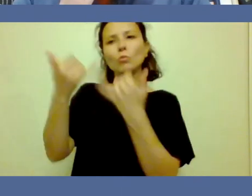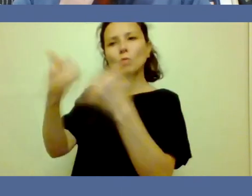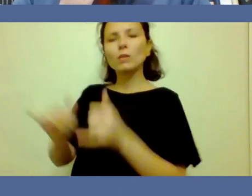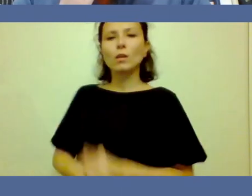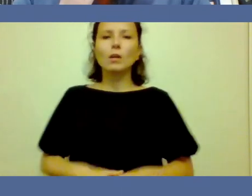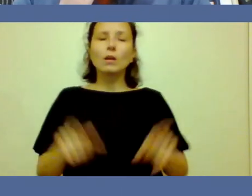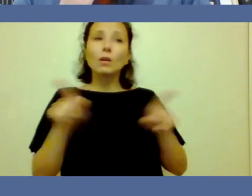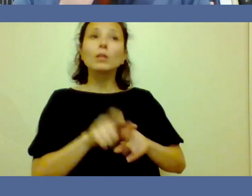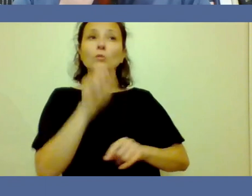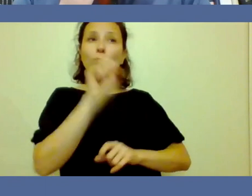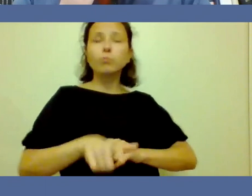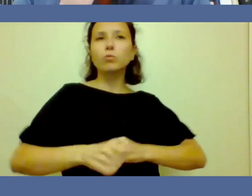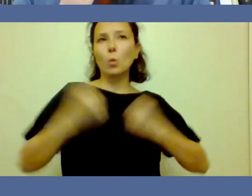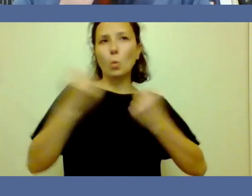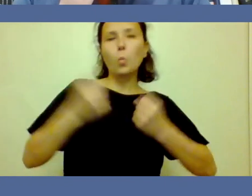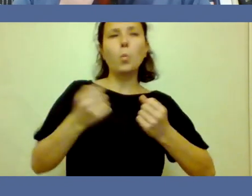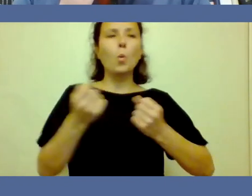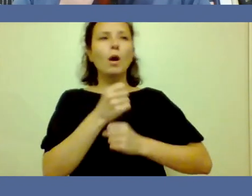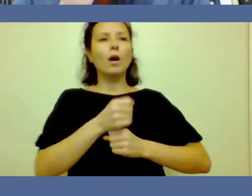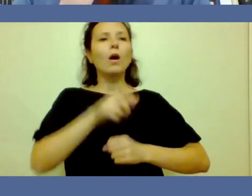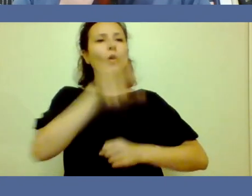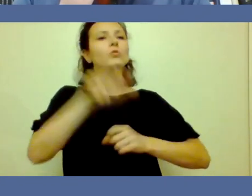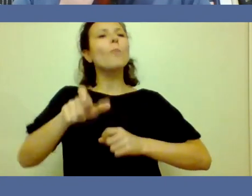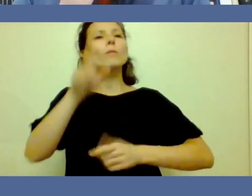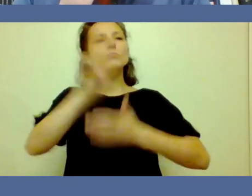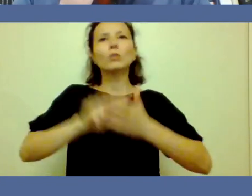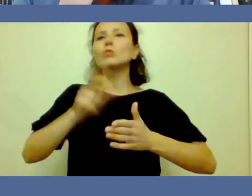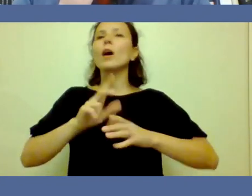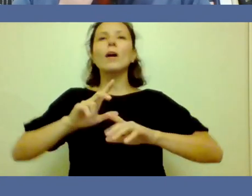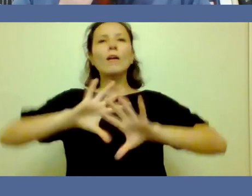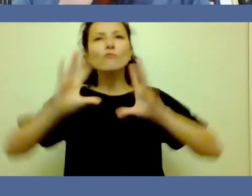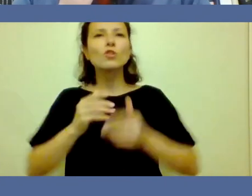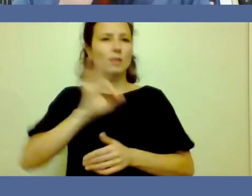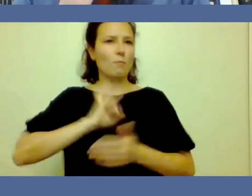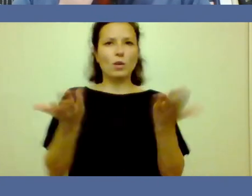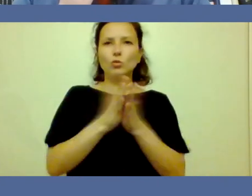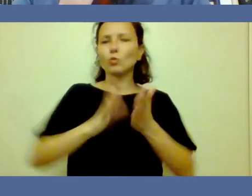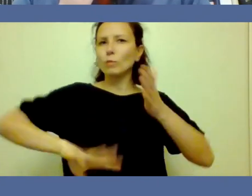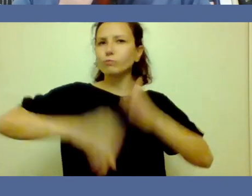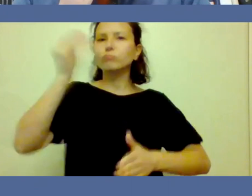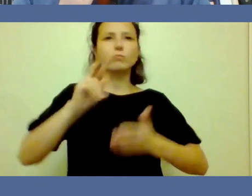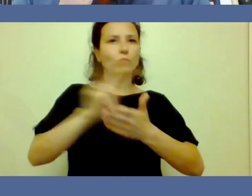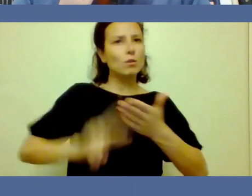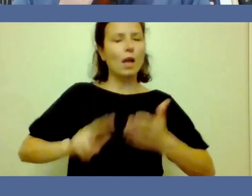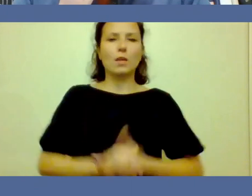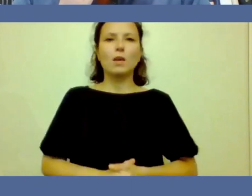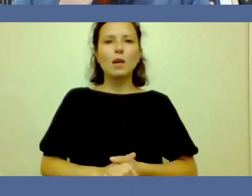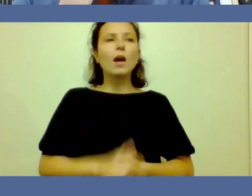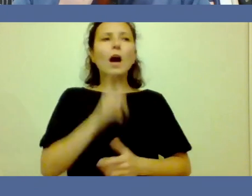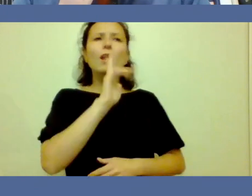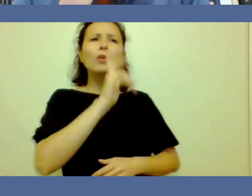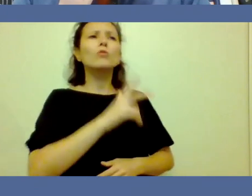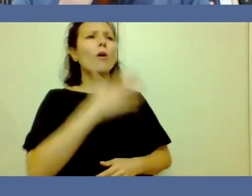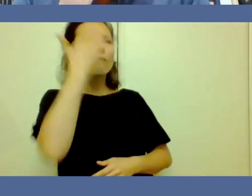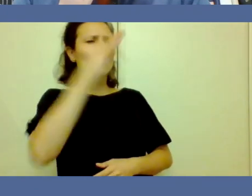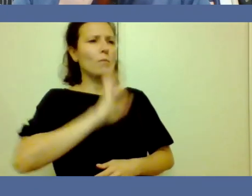zagorzali czytelnicy, którzy przeczytali wszystkie moje książki, ale ci ludzie, którzy wolą moje dokumenty, to są osoby,